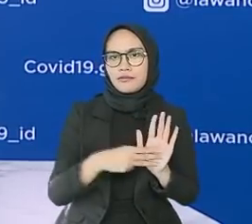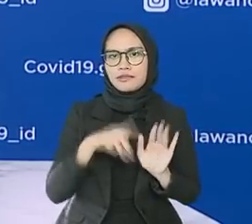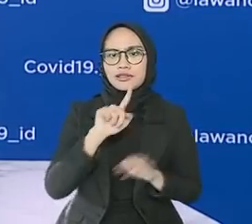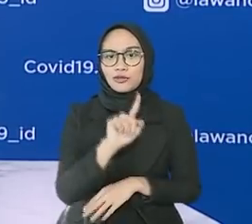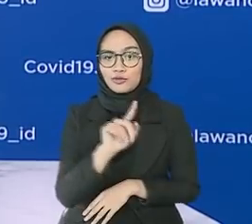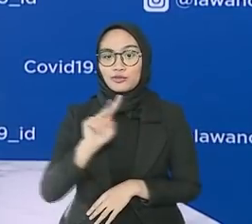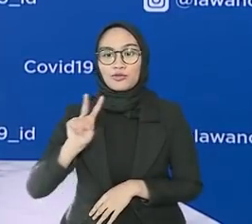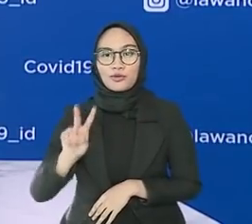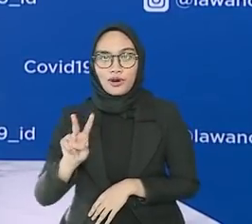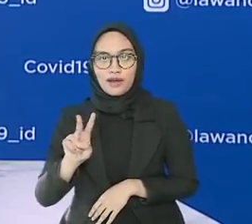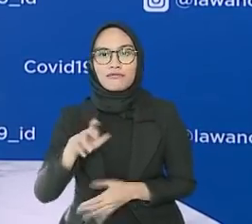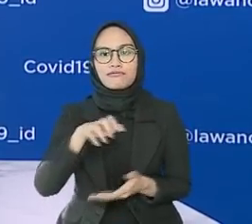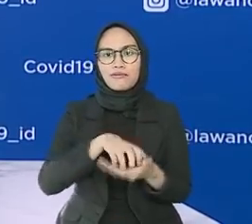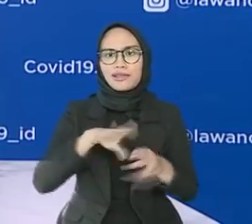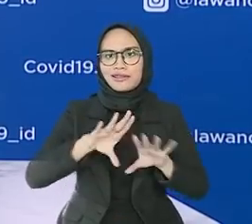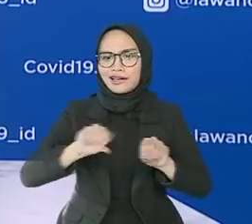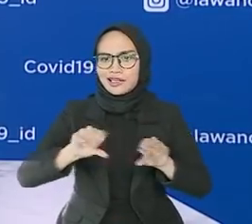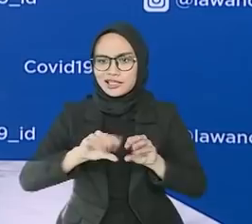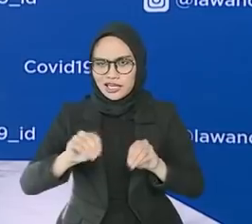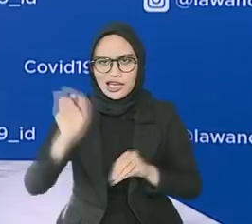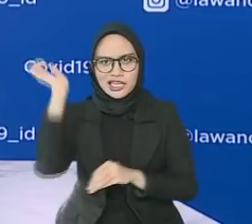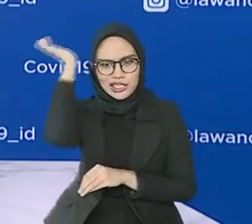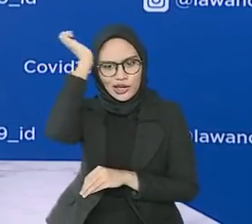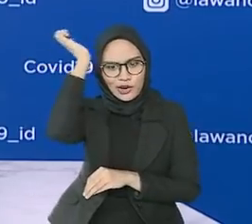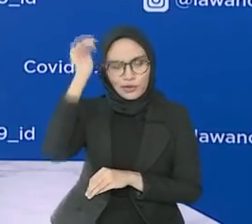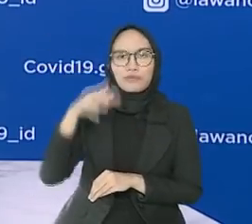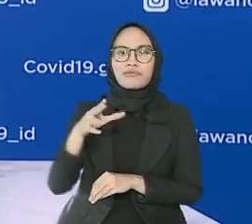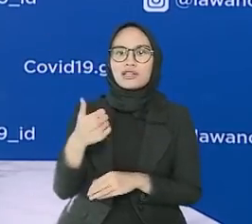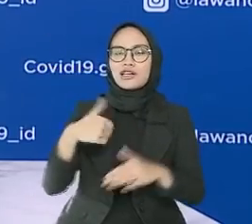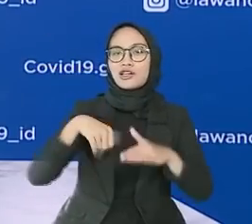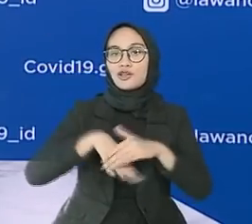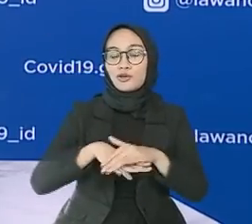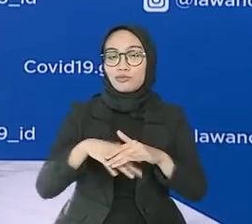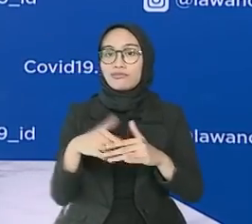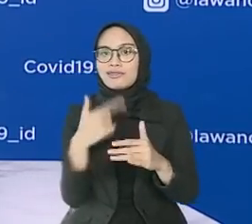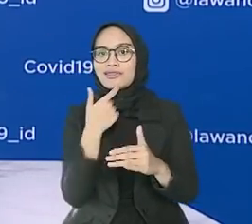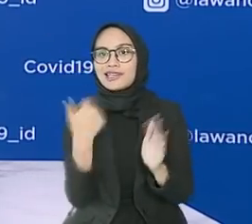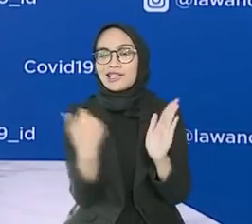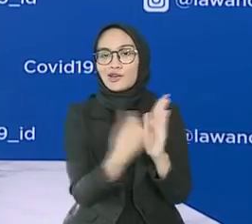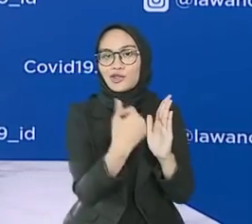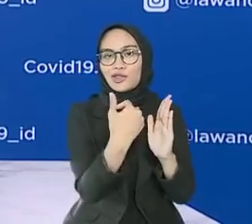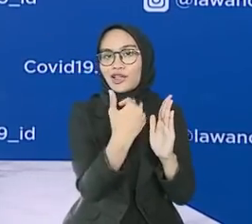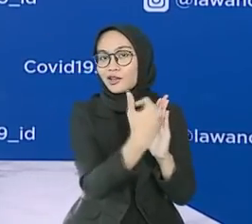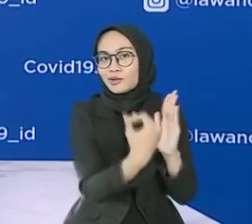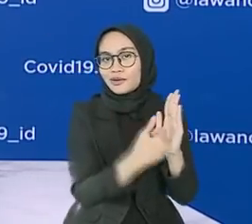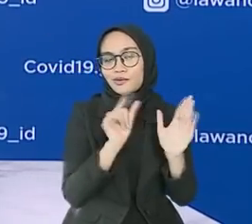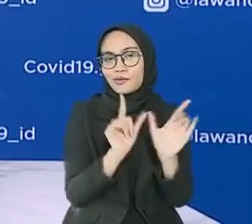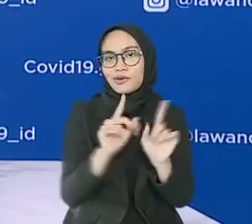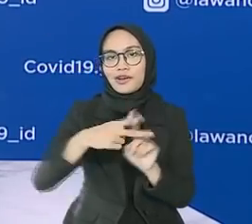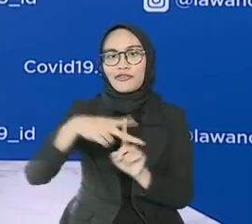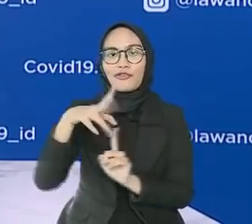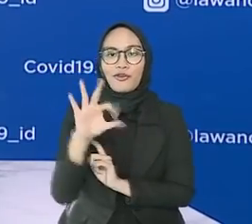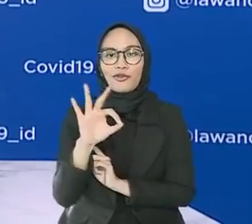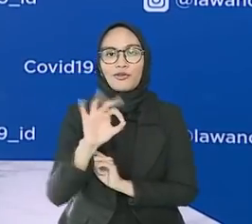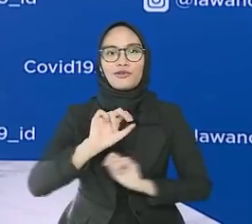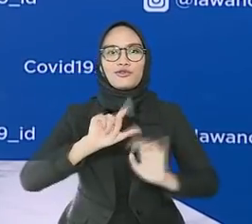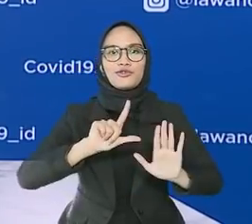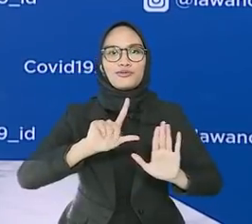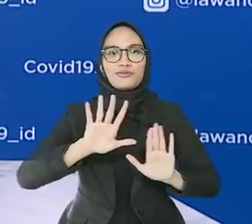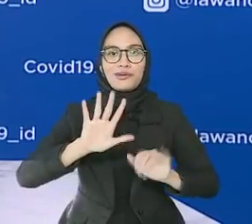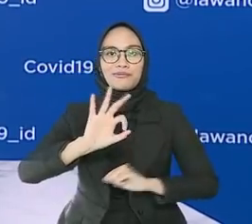zona hijau dapat beroperasi dengan ketentuan WFO 75% dan WFH